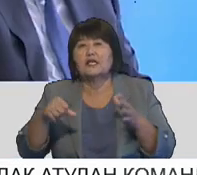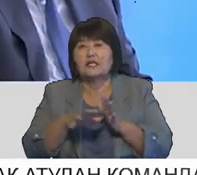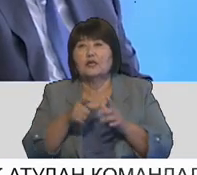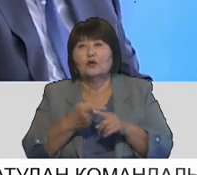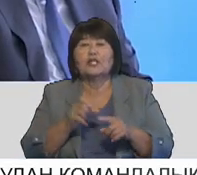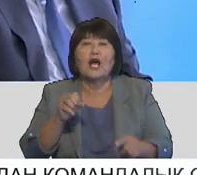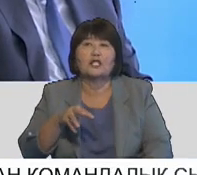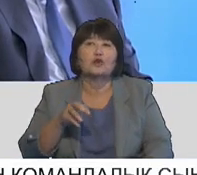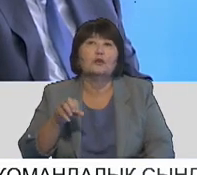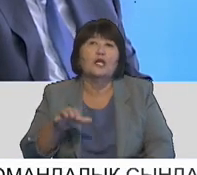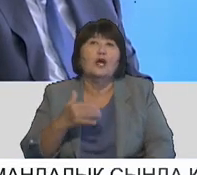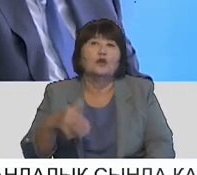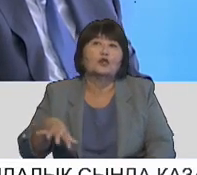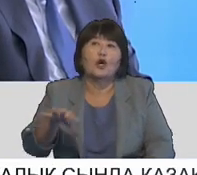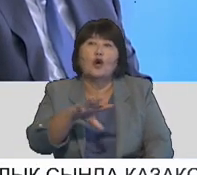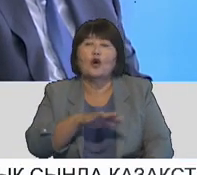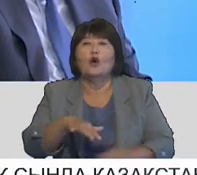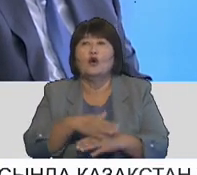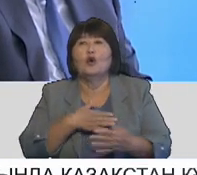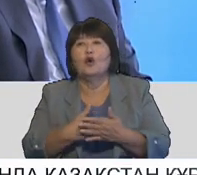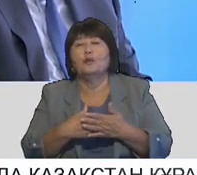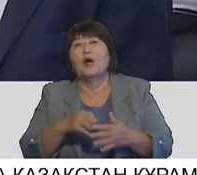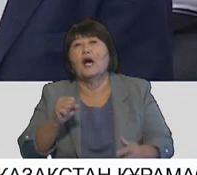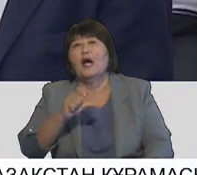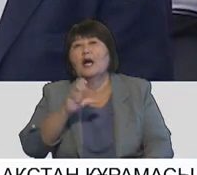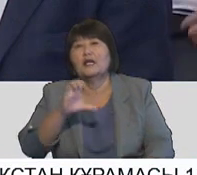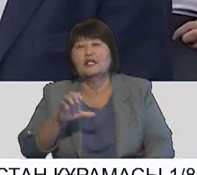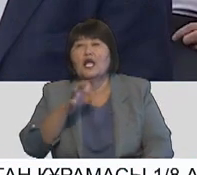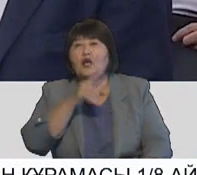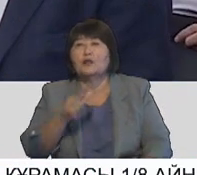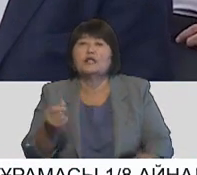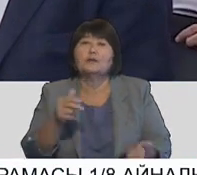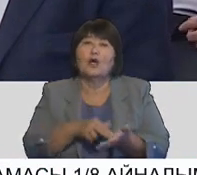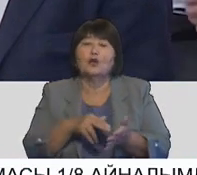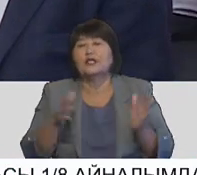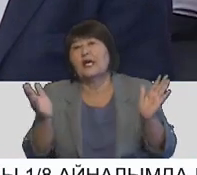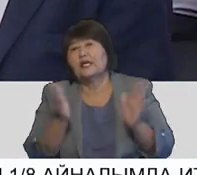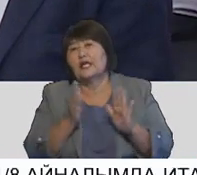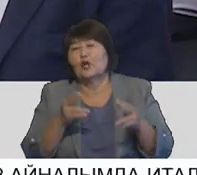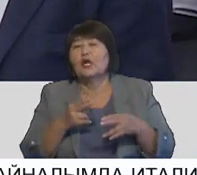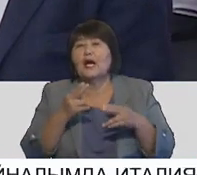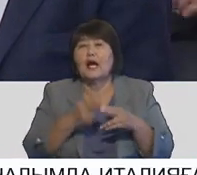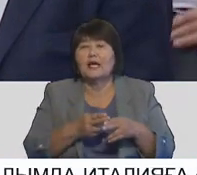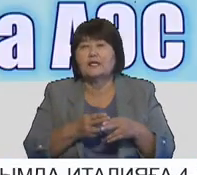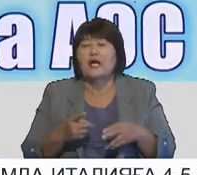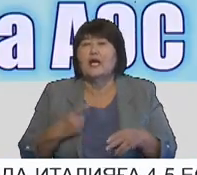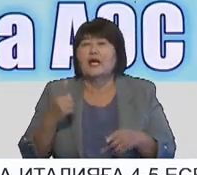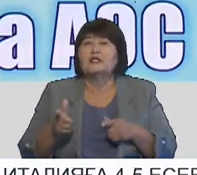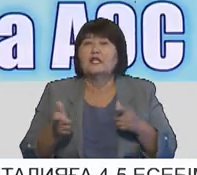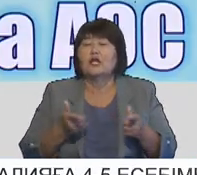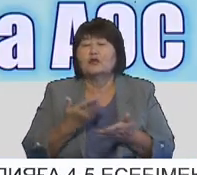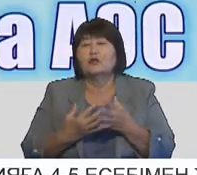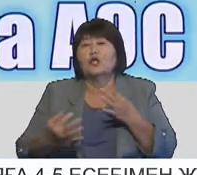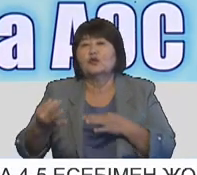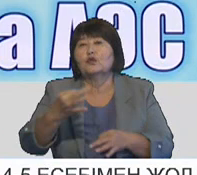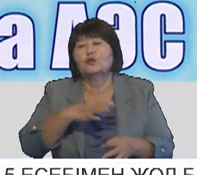станциясы. Алқалы жиында қоғам белсенділері АЭС құрылысының мерзімі мен құны, экологияға әсері, кадр даярлығы жайында сөз